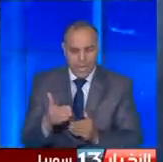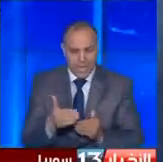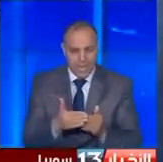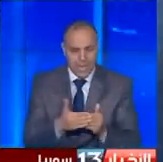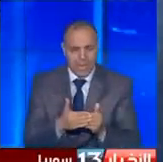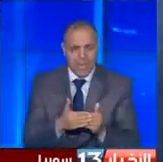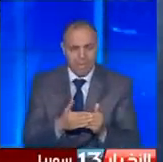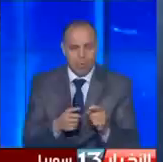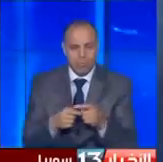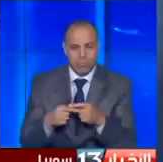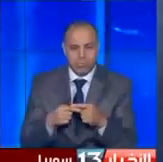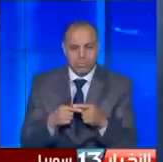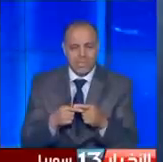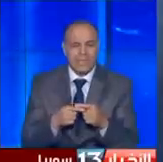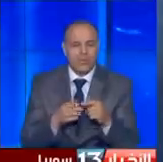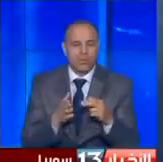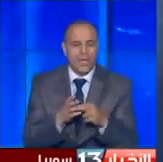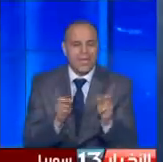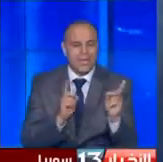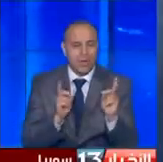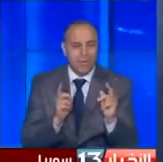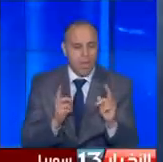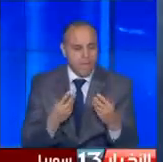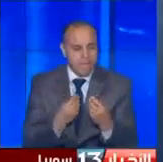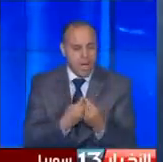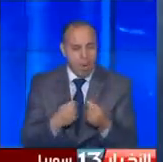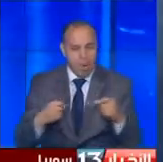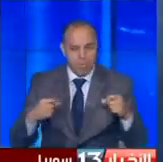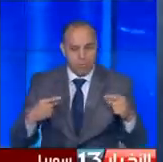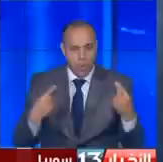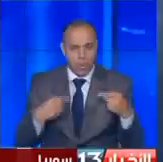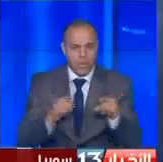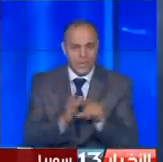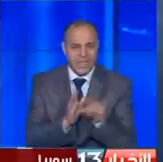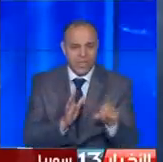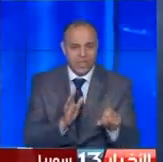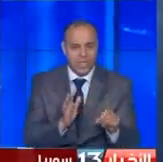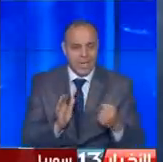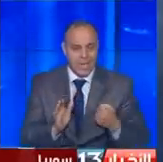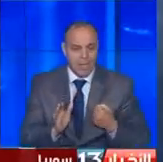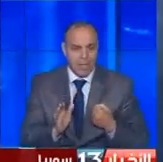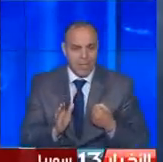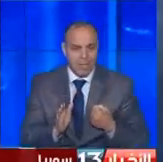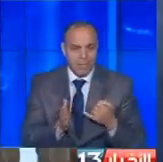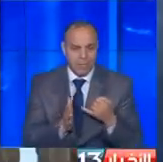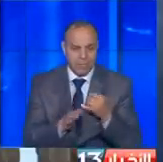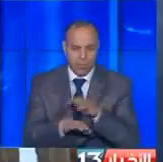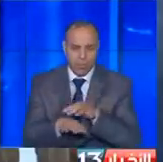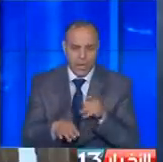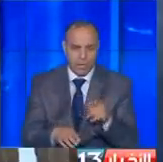من تحالف قوات سوريا الديمقراطية الذي يقود المعركة ضد تنظيم داعش الإرهابي في المحافظة.